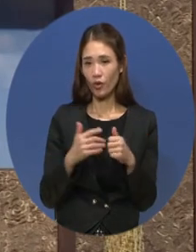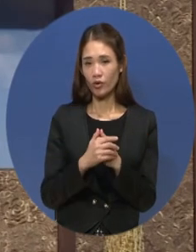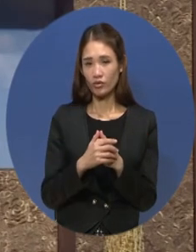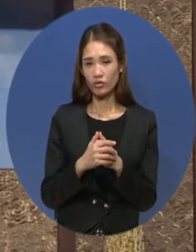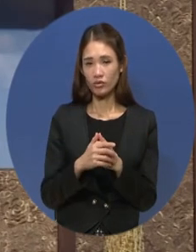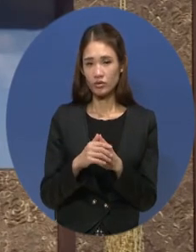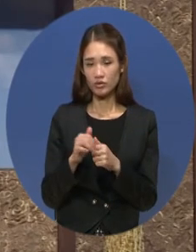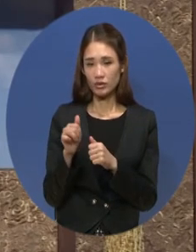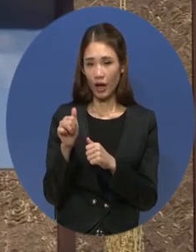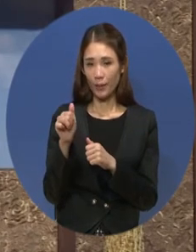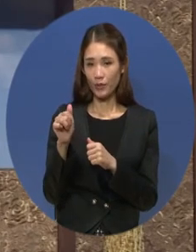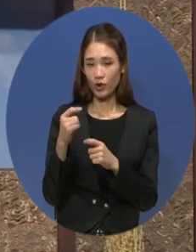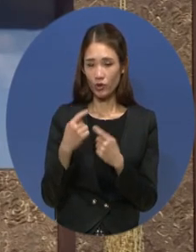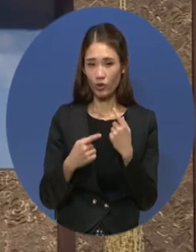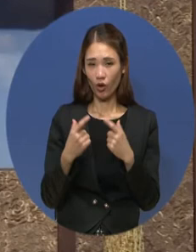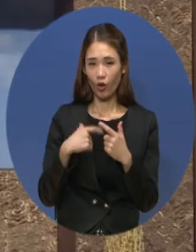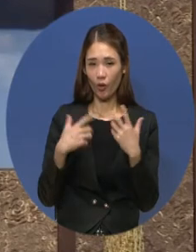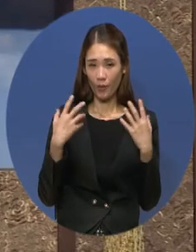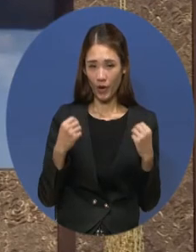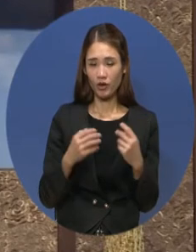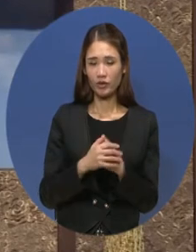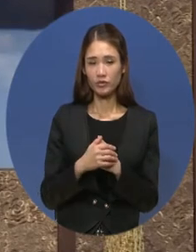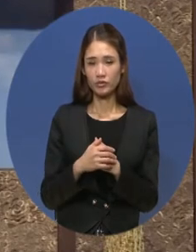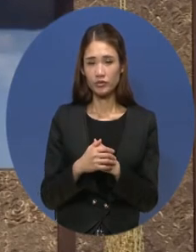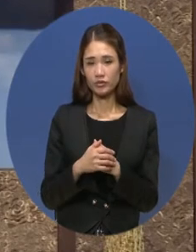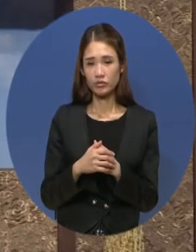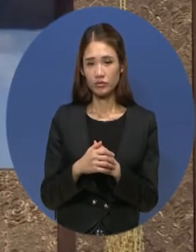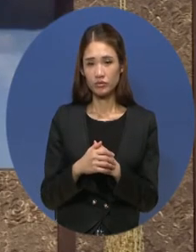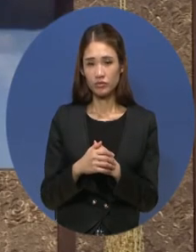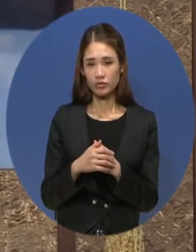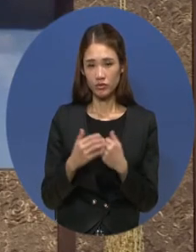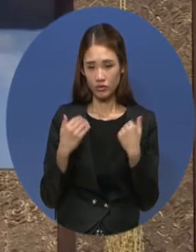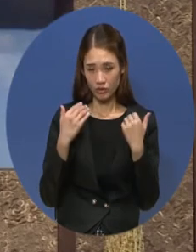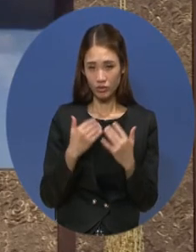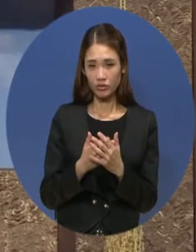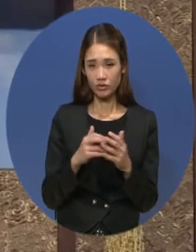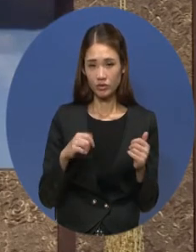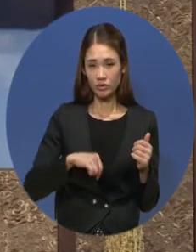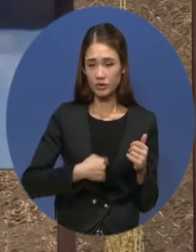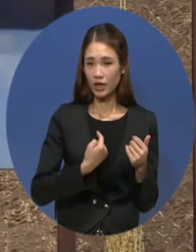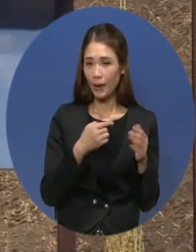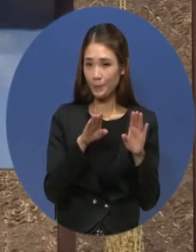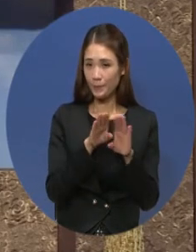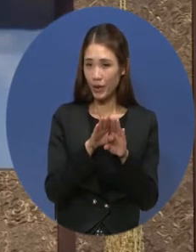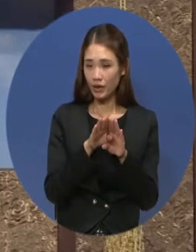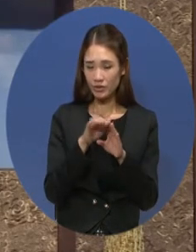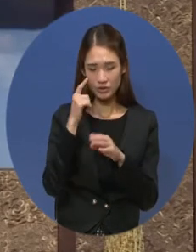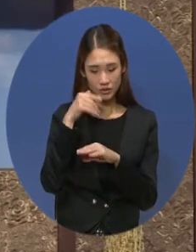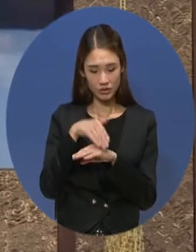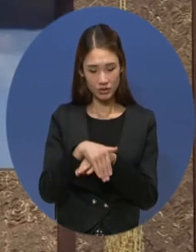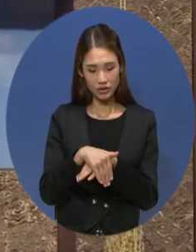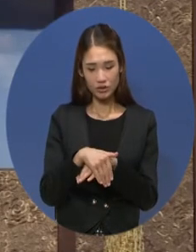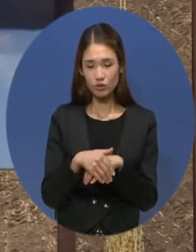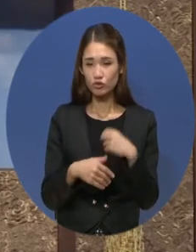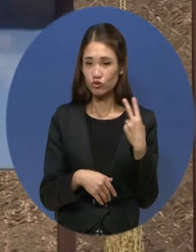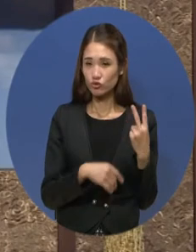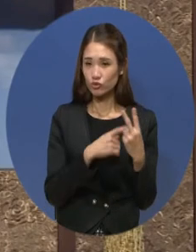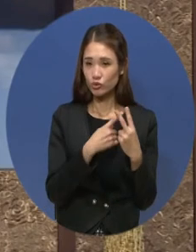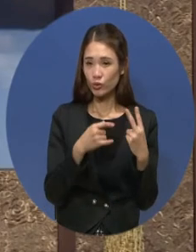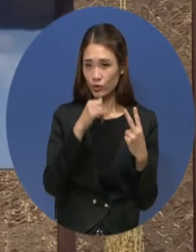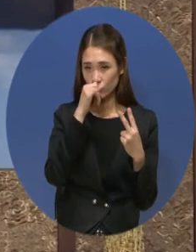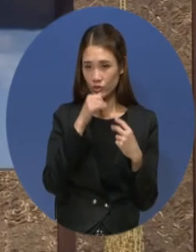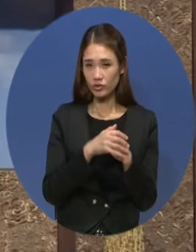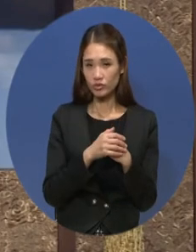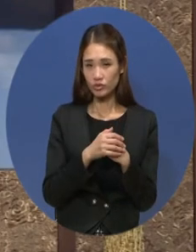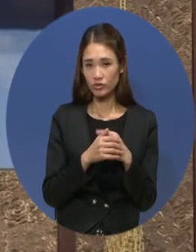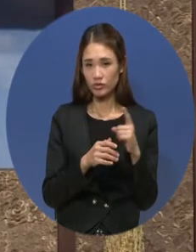남자분들이 그 비율이 훨씬 높구요 어 그 다음에 발달장애 는 자폐성 장애 하고 직접 정의에 2 장애를 말하는데